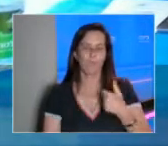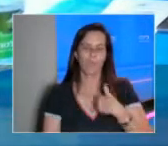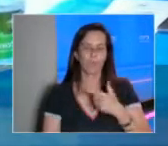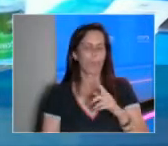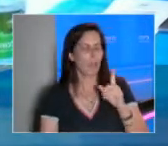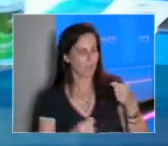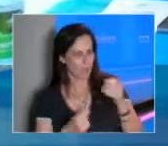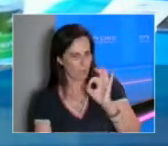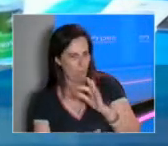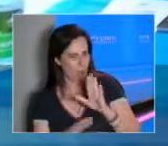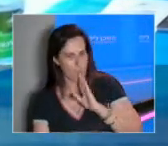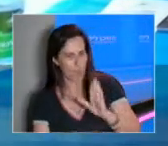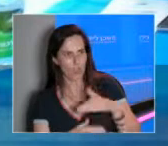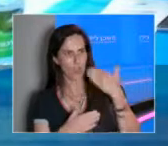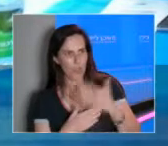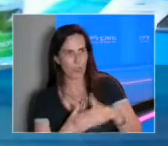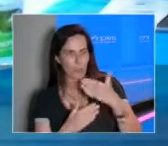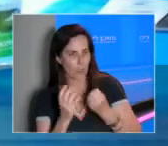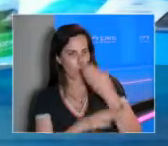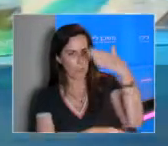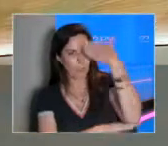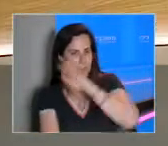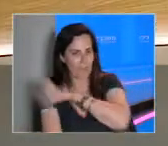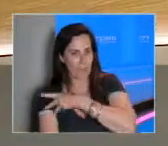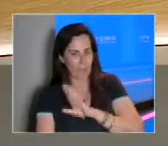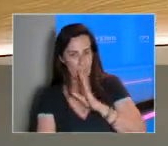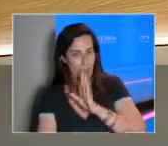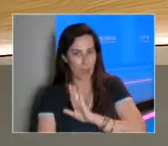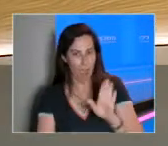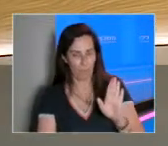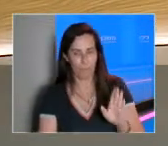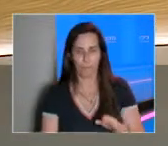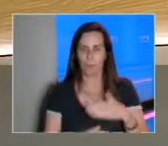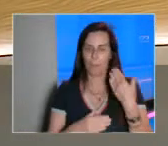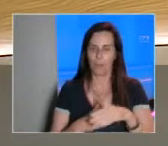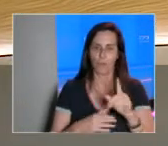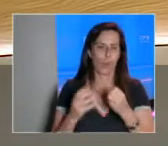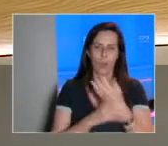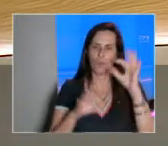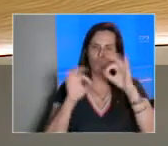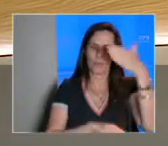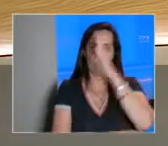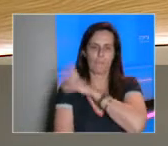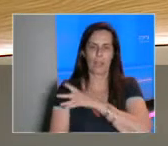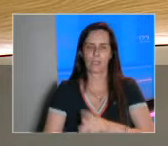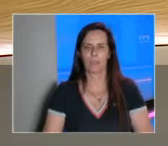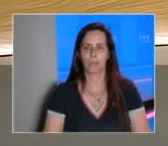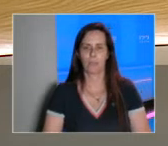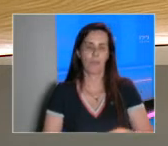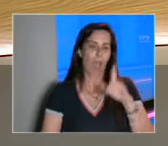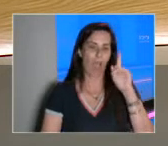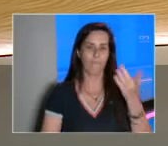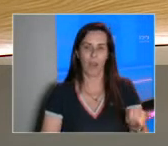רוצים... ומבחינתך אין בעיה שבסוף בסוף תקום מדינה פלסטינית? בסוף בסוף לא תקום שום מדינה פלסטינית.